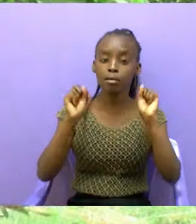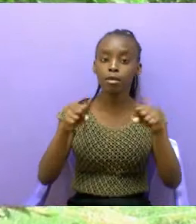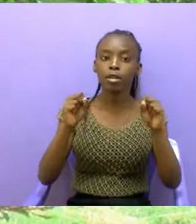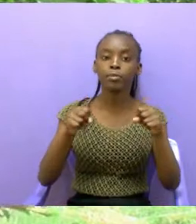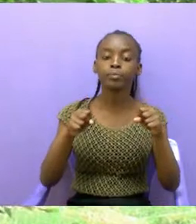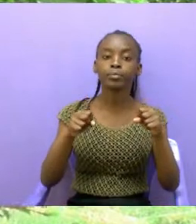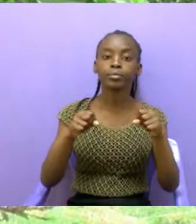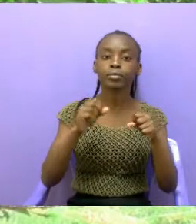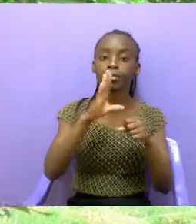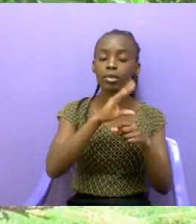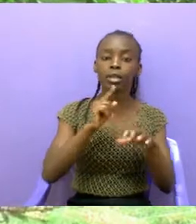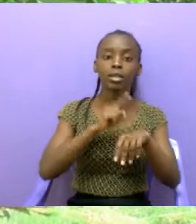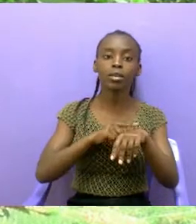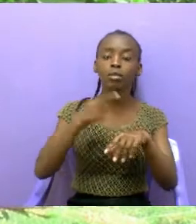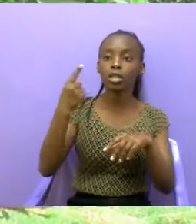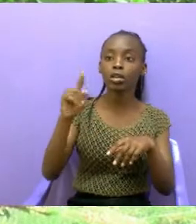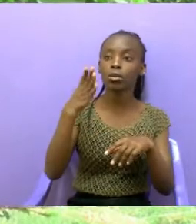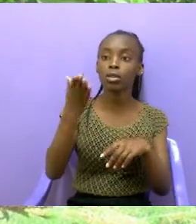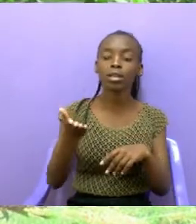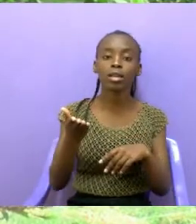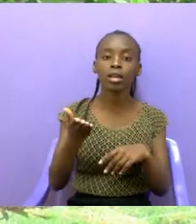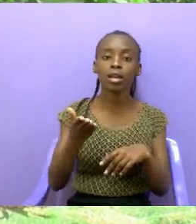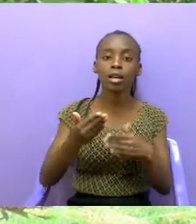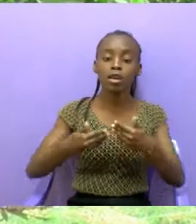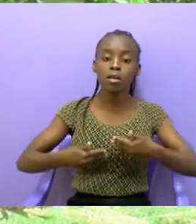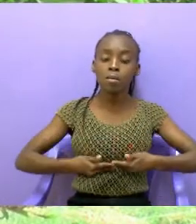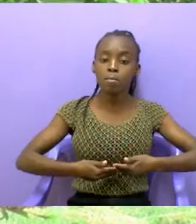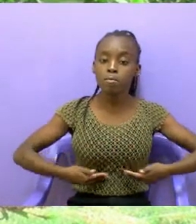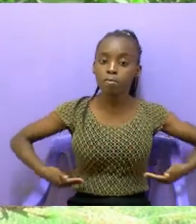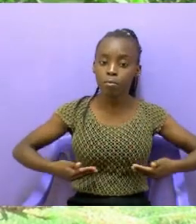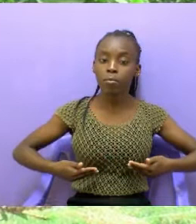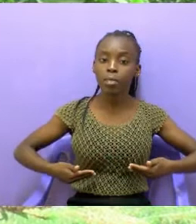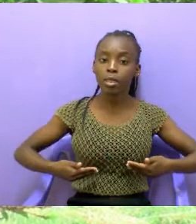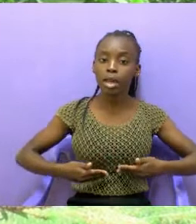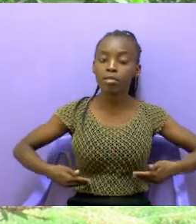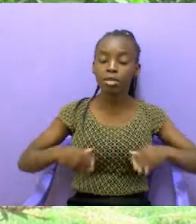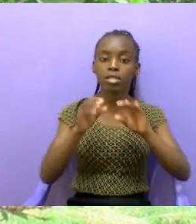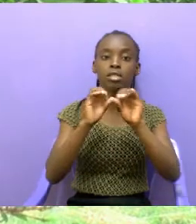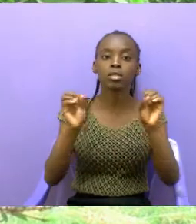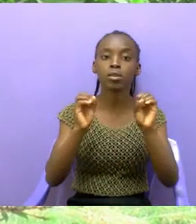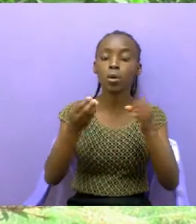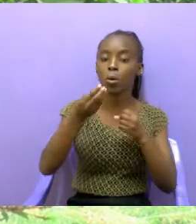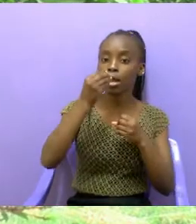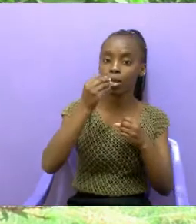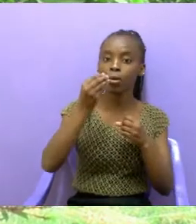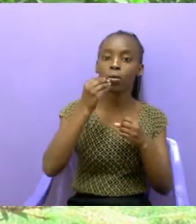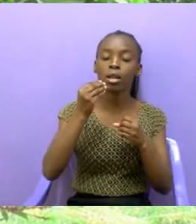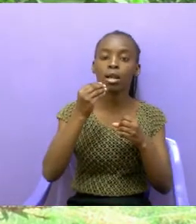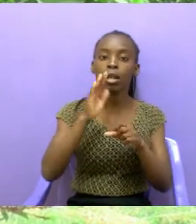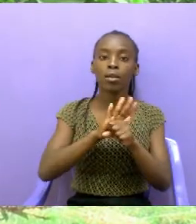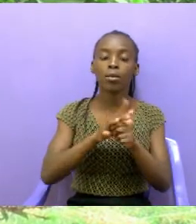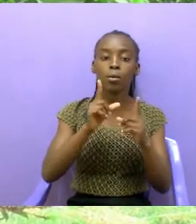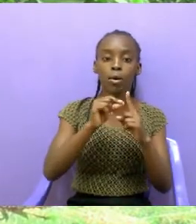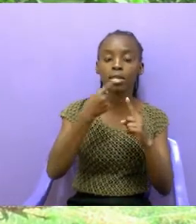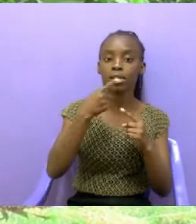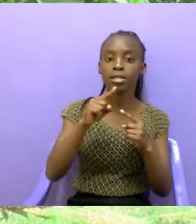inasema walipofika pale chakula ilikuwepo. Chakula haikuwa shida. Chakula walikula wakaendelea. Maandiko inasema kwa